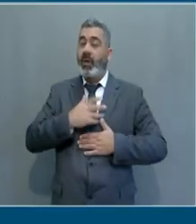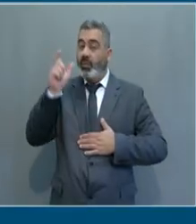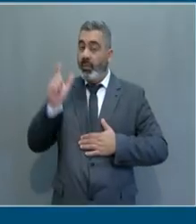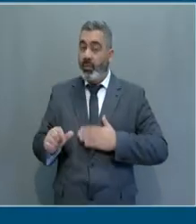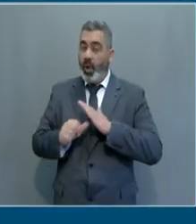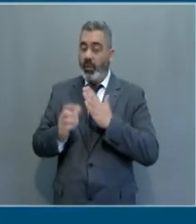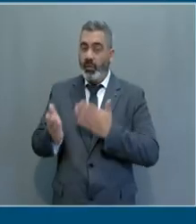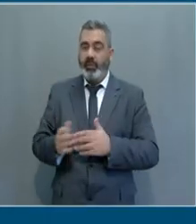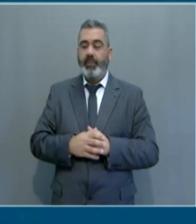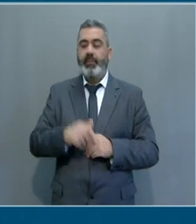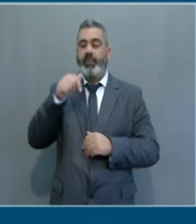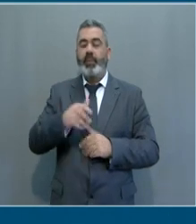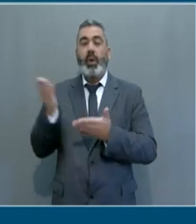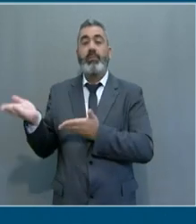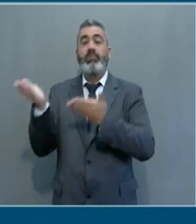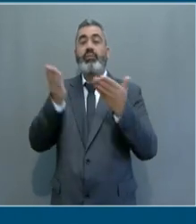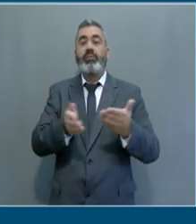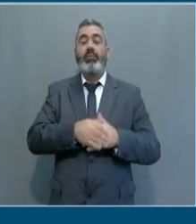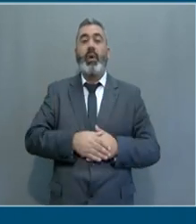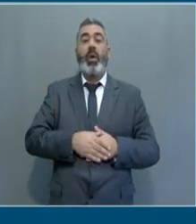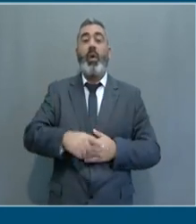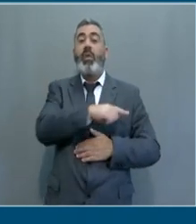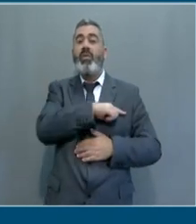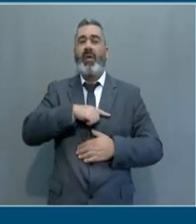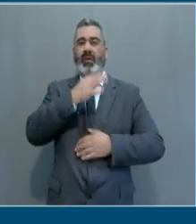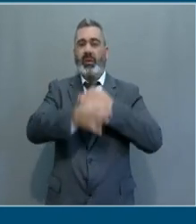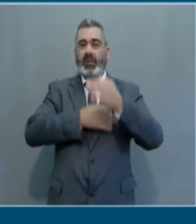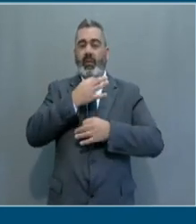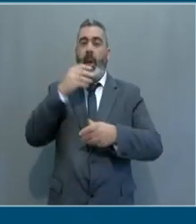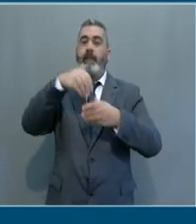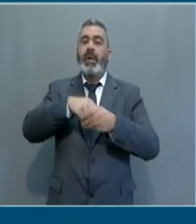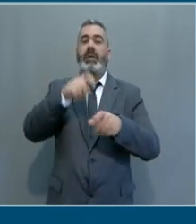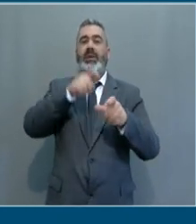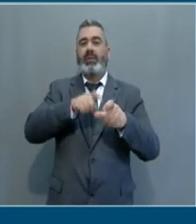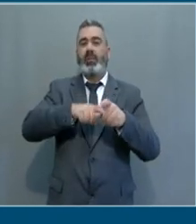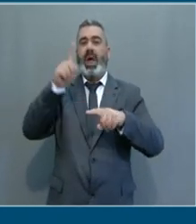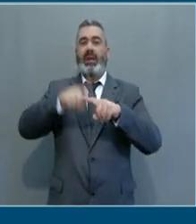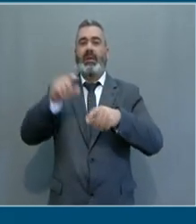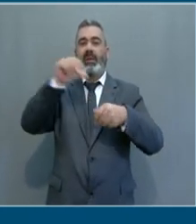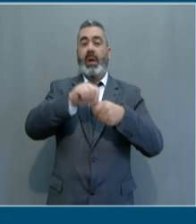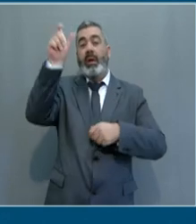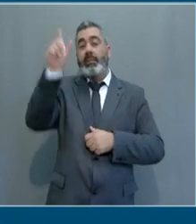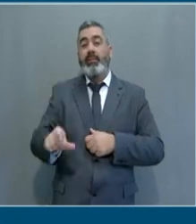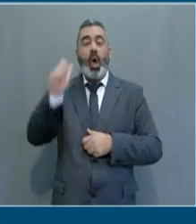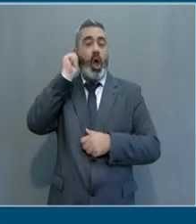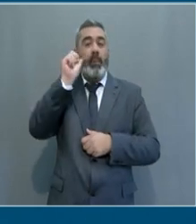Σας ευχαριστούμε θερμά, Πρόεδρε. Ας υποδεχθούμε τον Διευθύνοντα Σύμβουλο του Ομίλου Ελληνικά Πετρέλαια, κύριο Ανδρέα Σιάμιση.